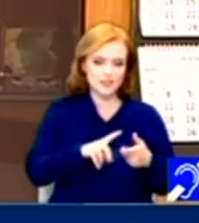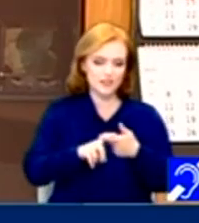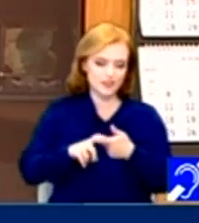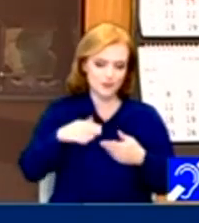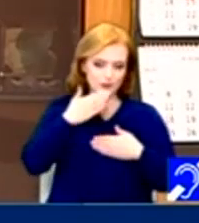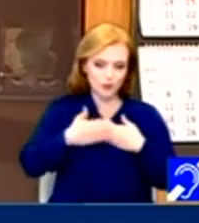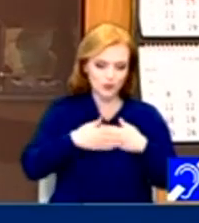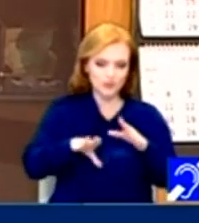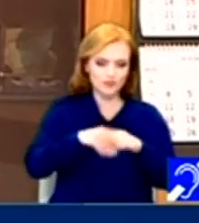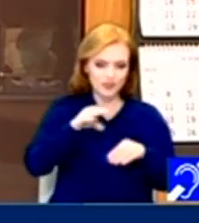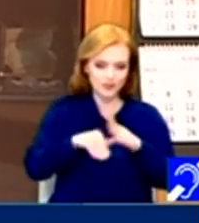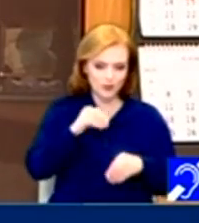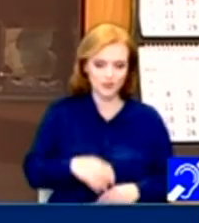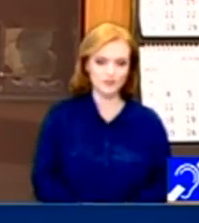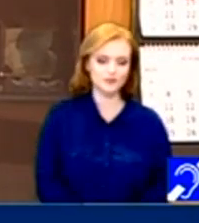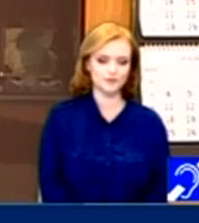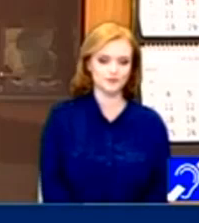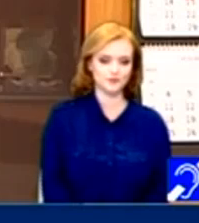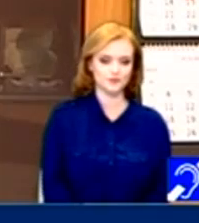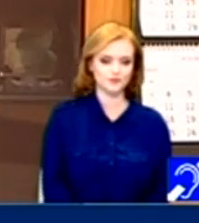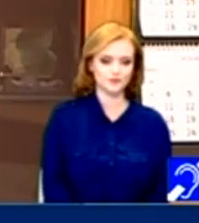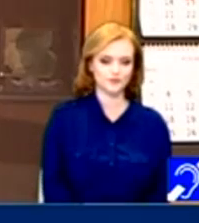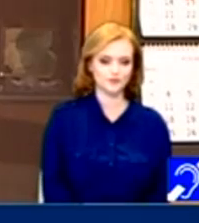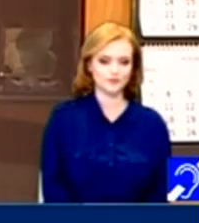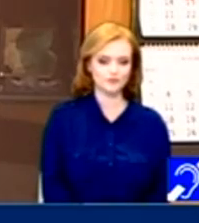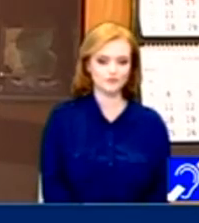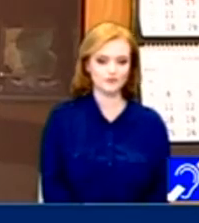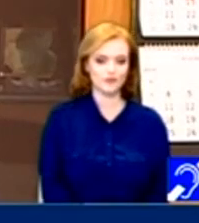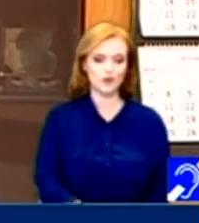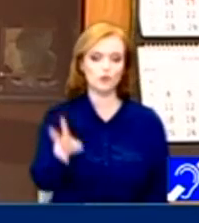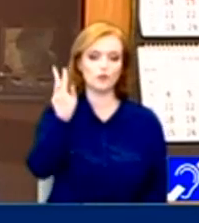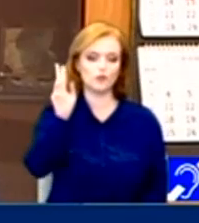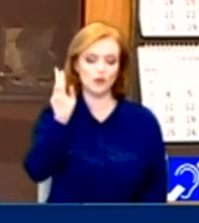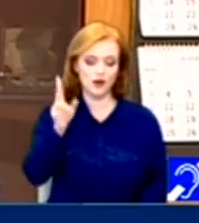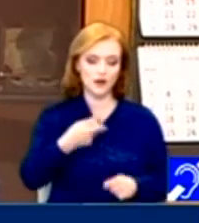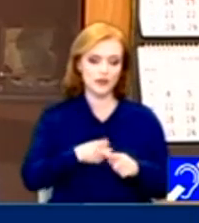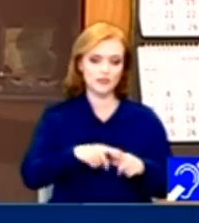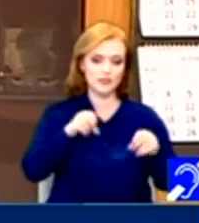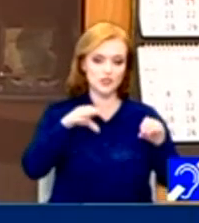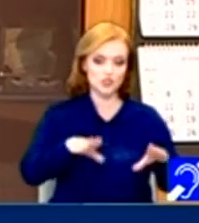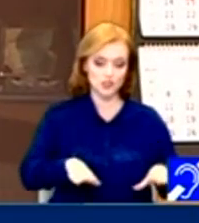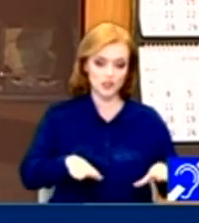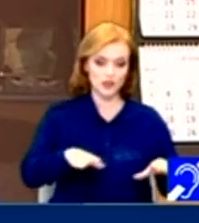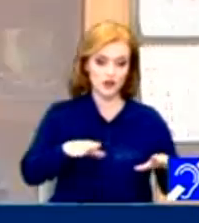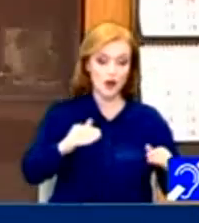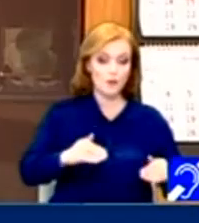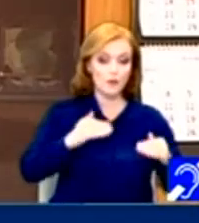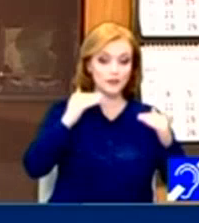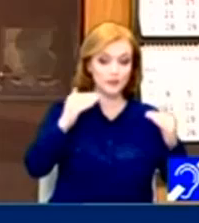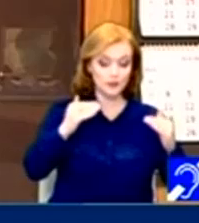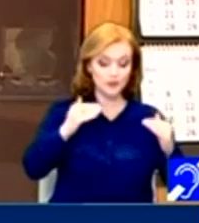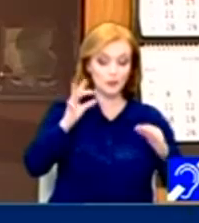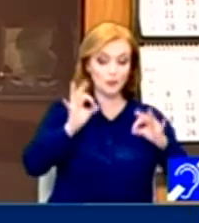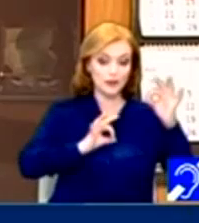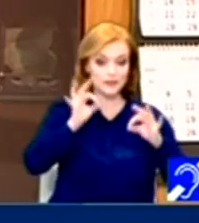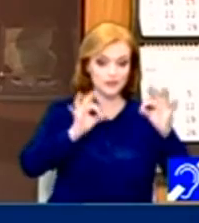Probabil o chestie pur electorală, poate cuiva această decizie îi va ridica ratingul. Miroase aici